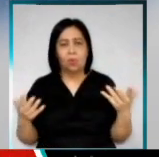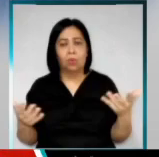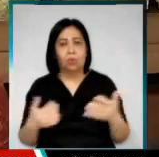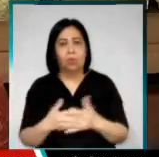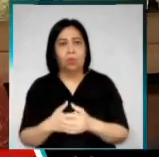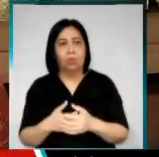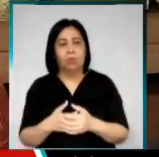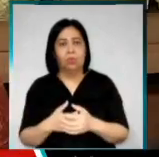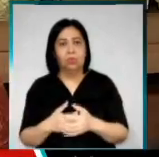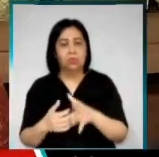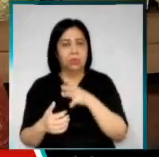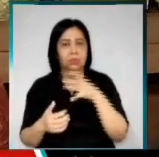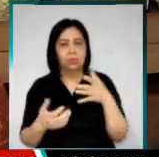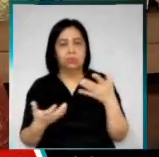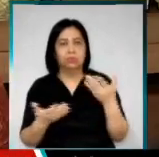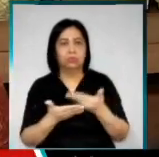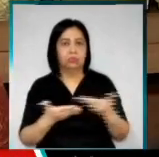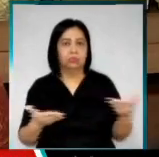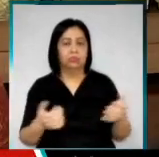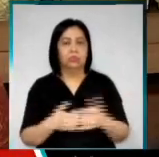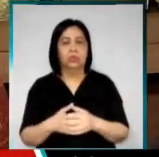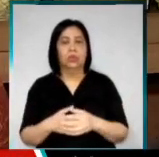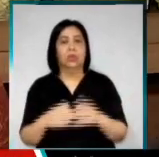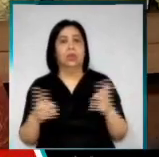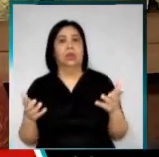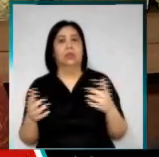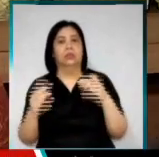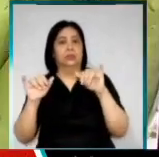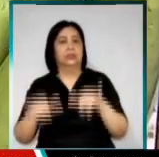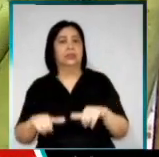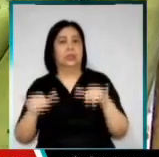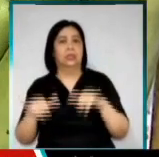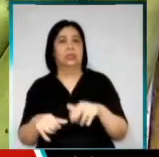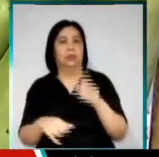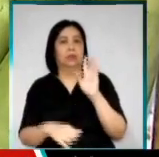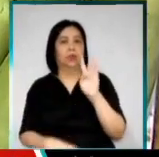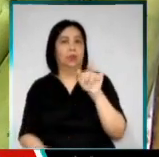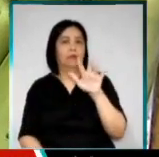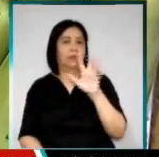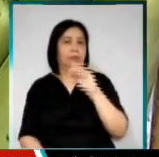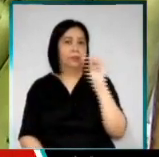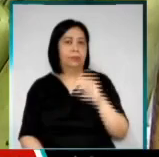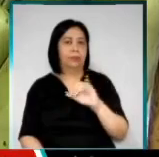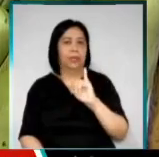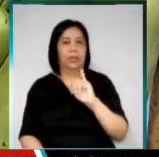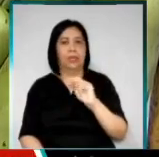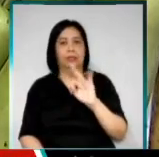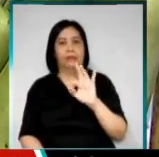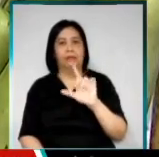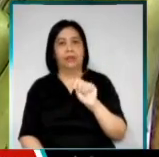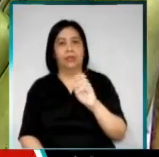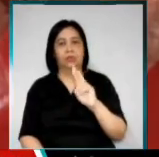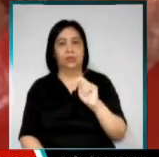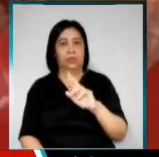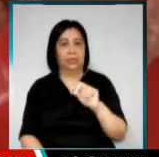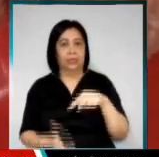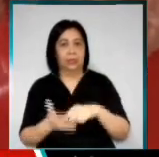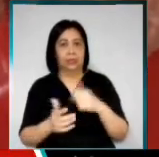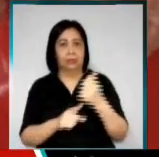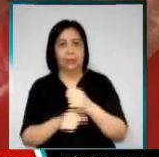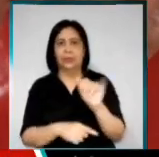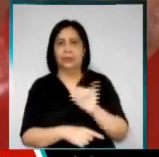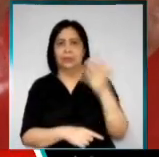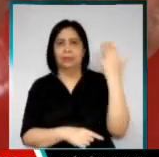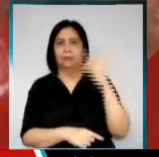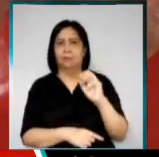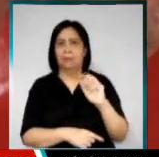agrikultura. Samantala, nanatili sa 4.5% ang inflation rate nitong Abril katulad noong Marso. Pero mas mataas